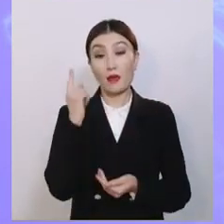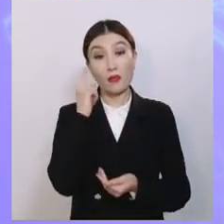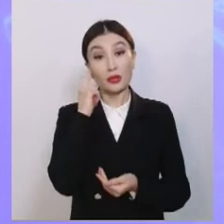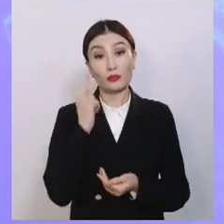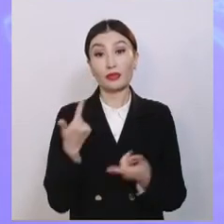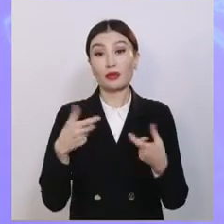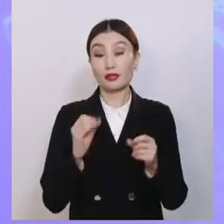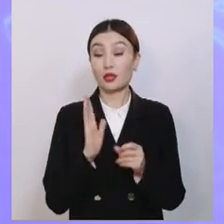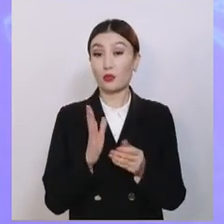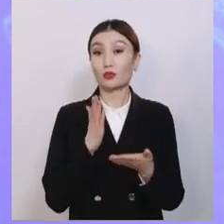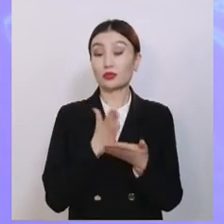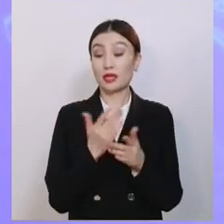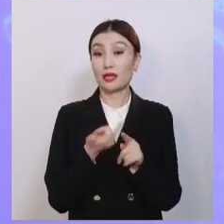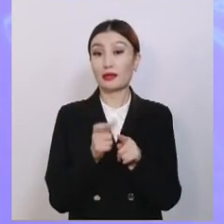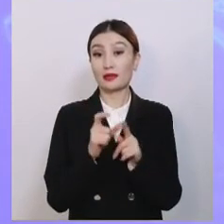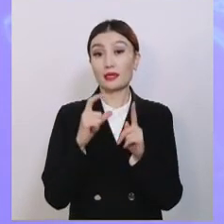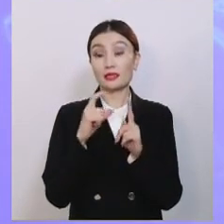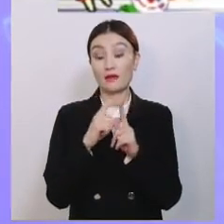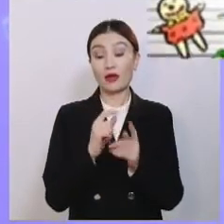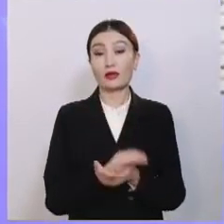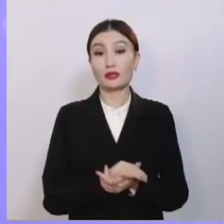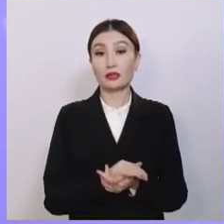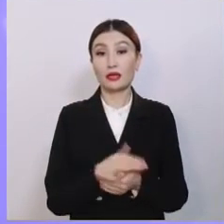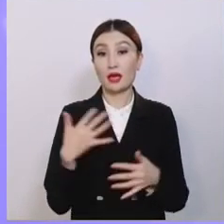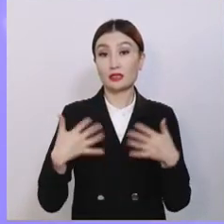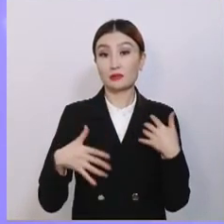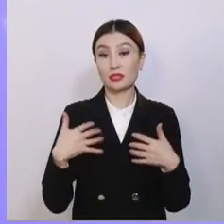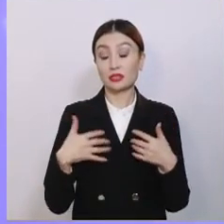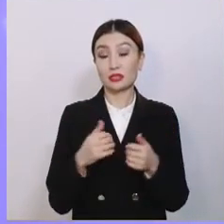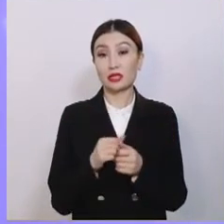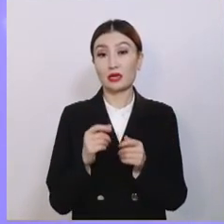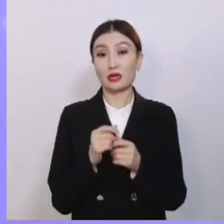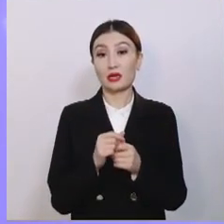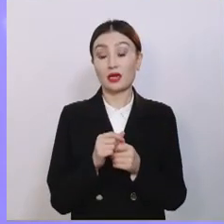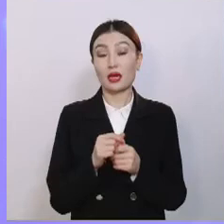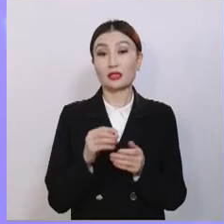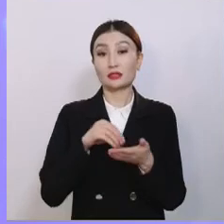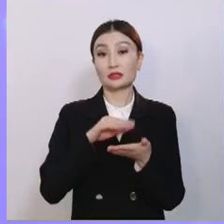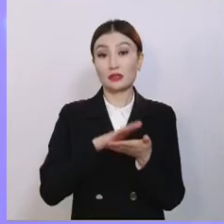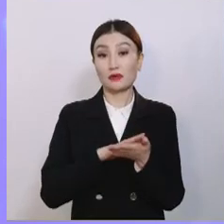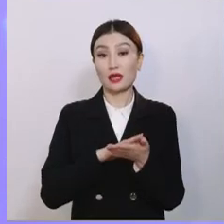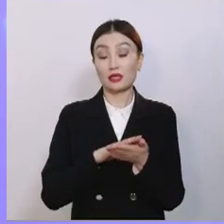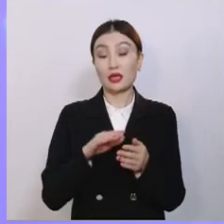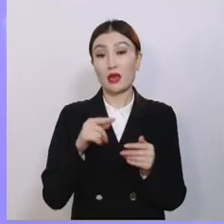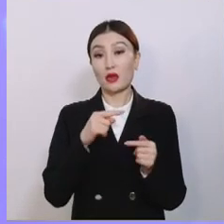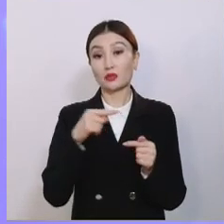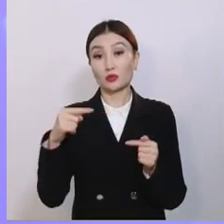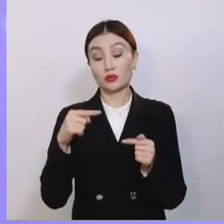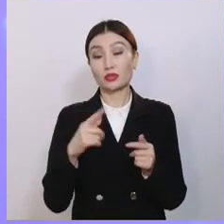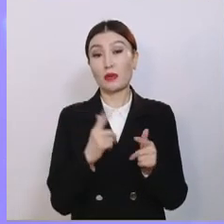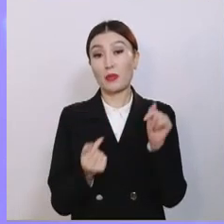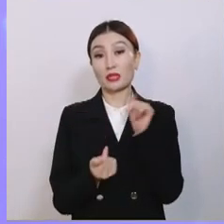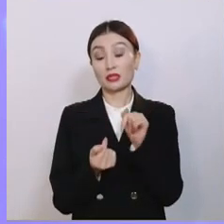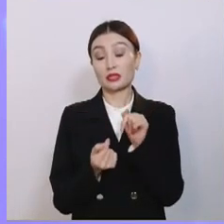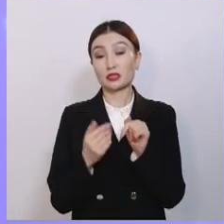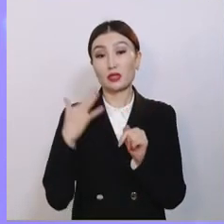Подумайте, где будут стоять эти слова. Спишите пословицы, вставляя вместо черточек подходящие